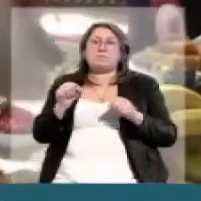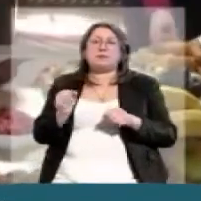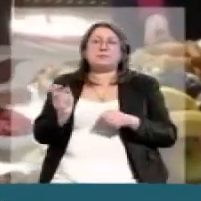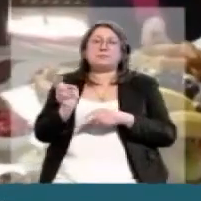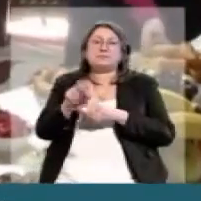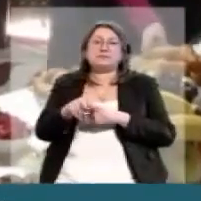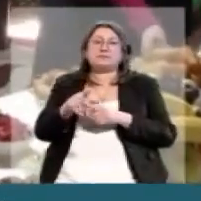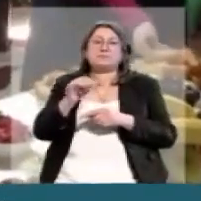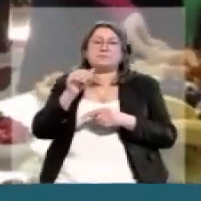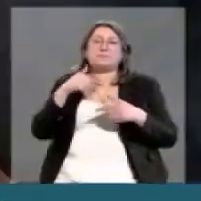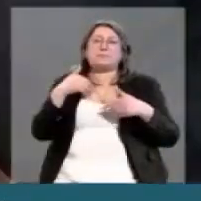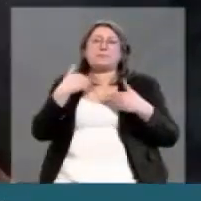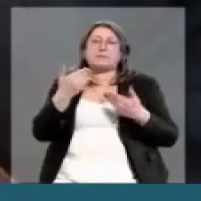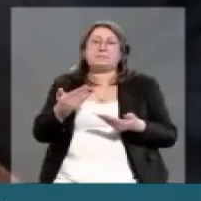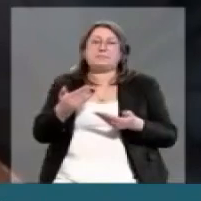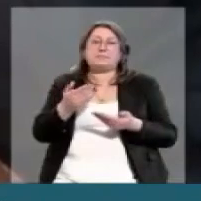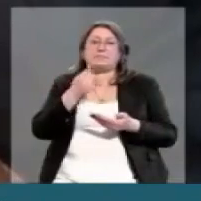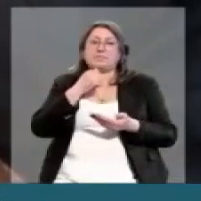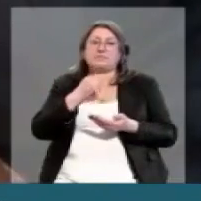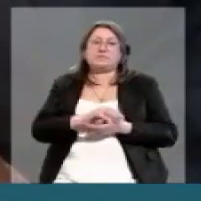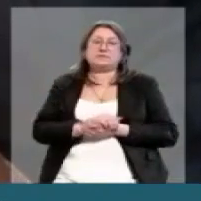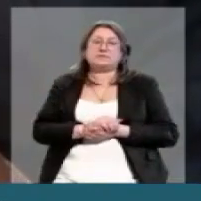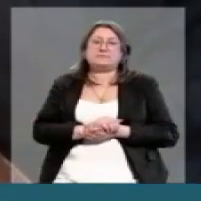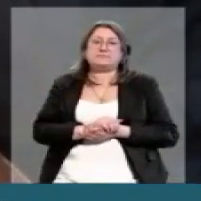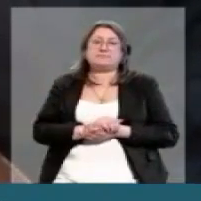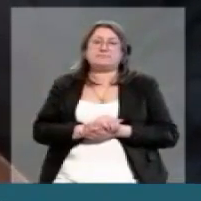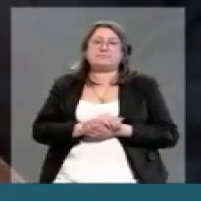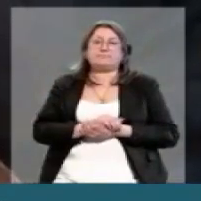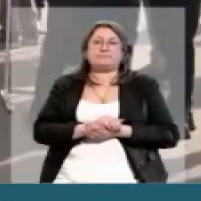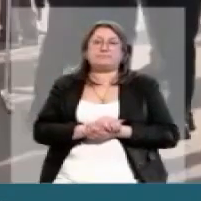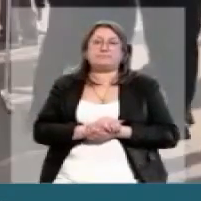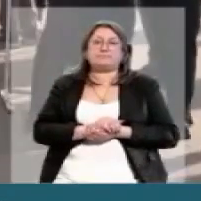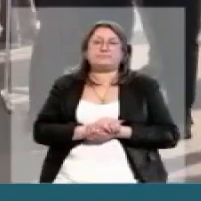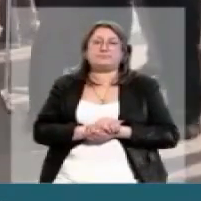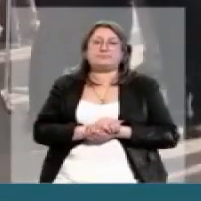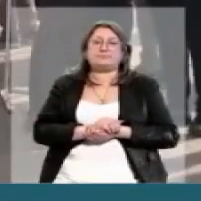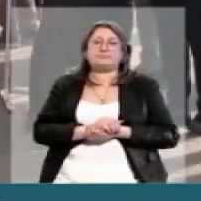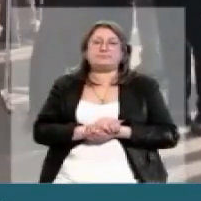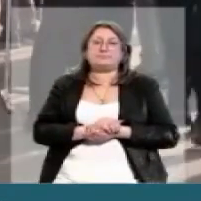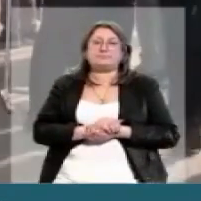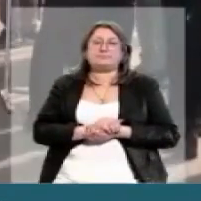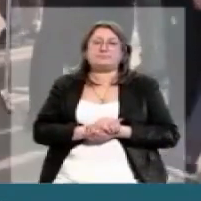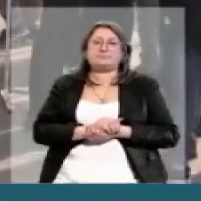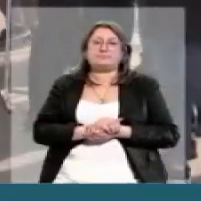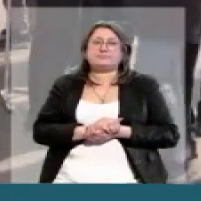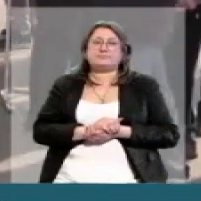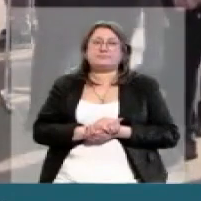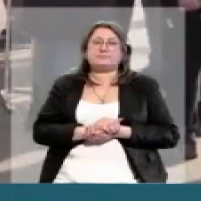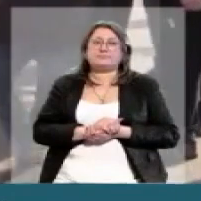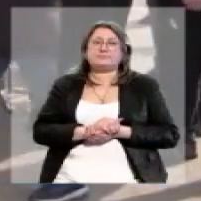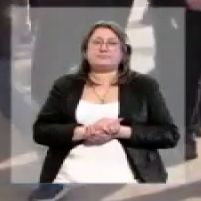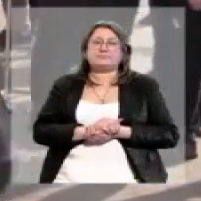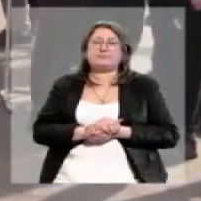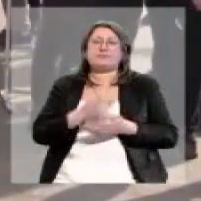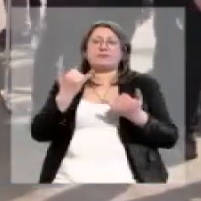мен ұлттық тағамдар таратылды. Спорттық ойын түрлерінен жарыстар ұйымдастырылды. Бүгін Қостанай ауданының тұрғындарына спорттық